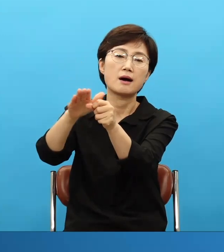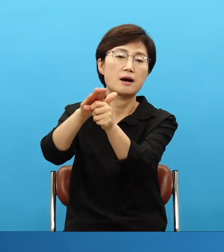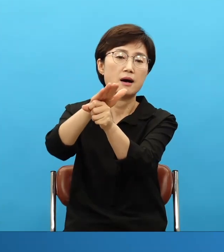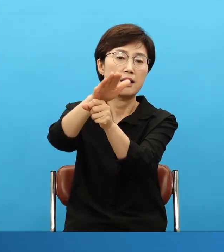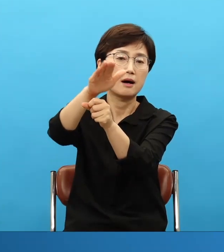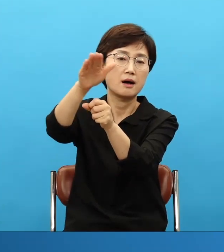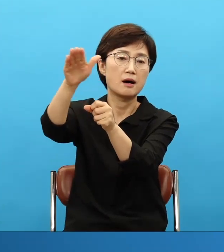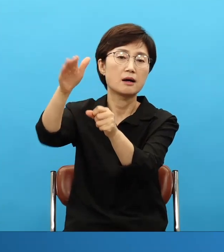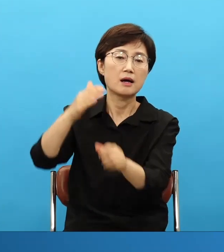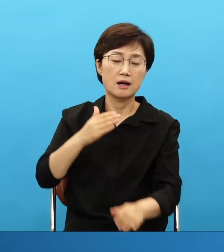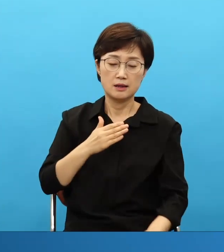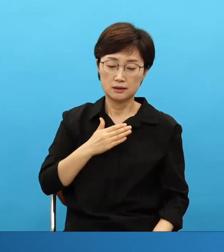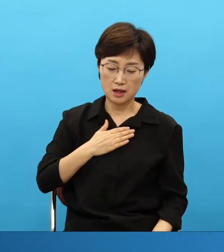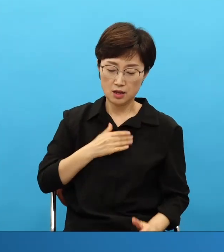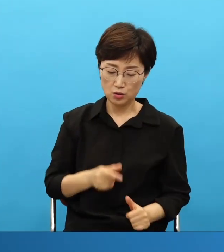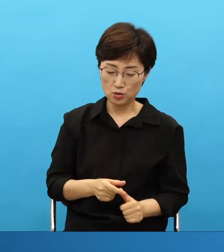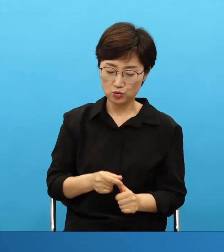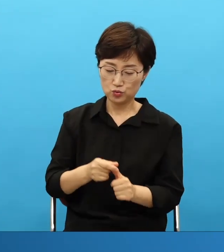사랑이